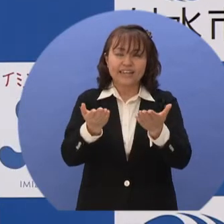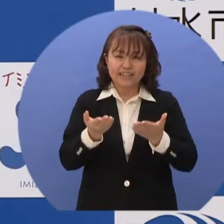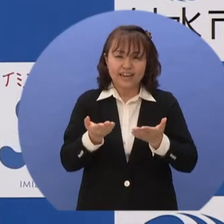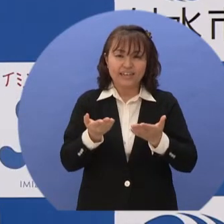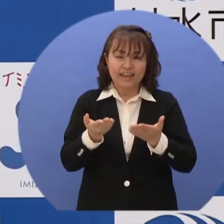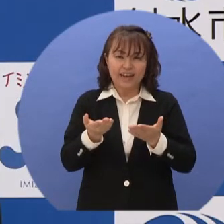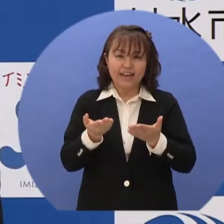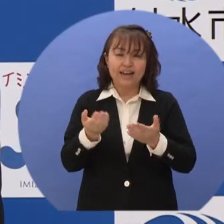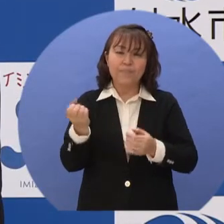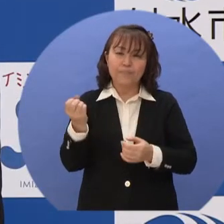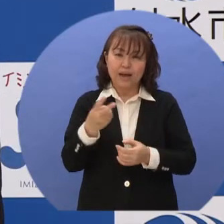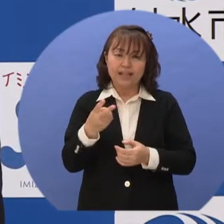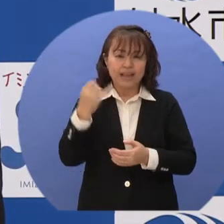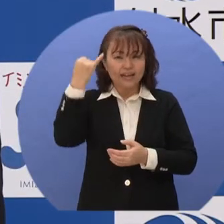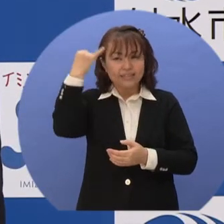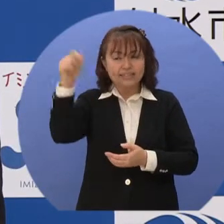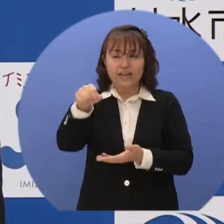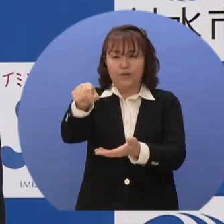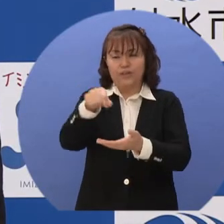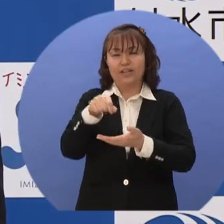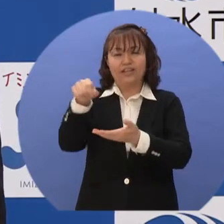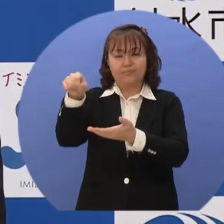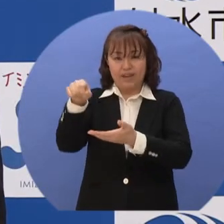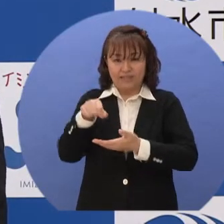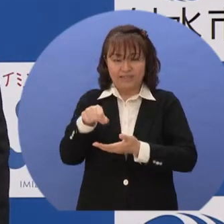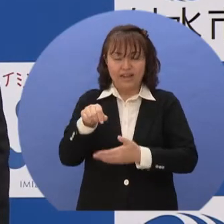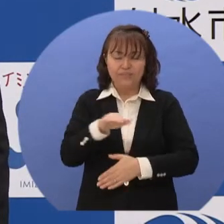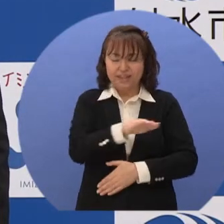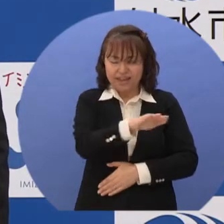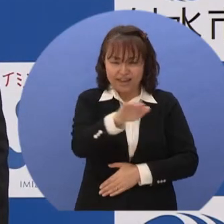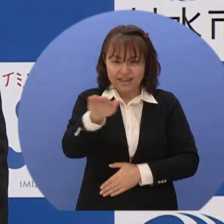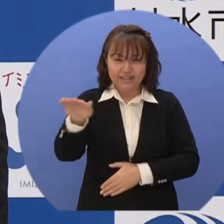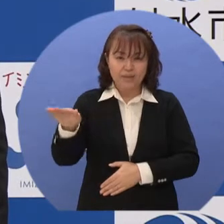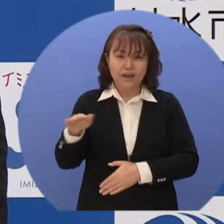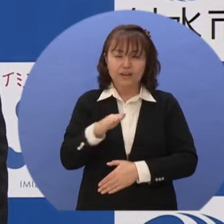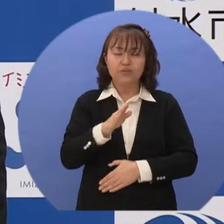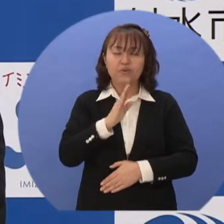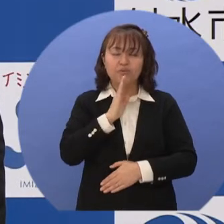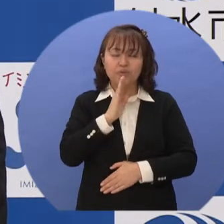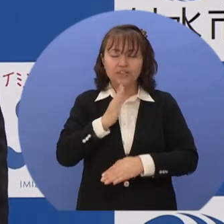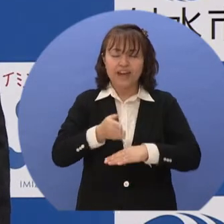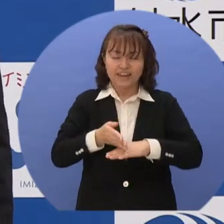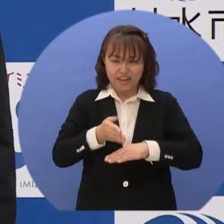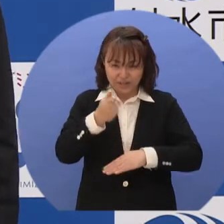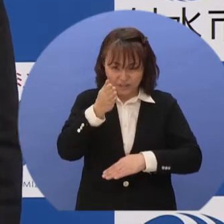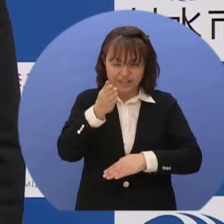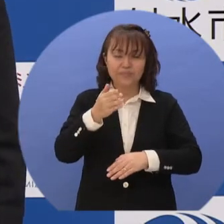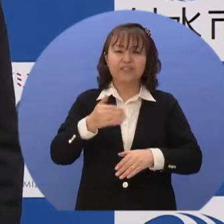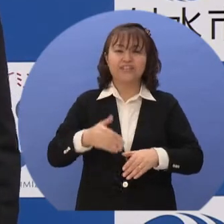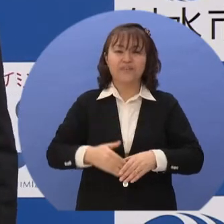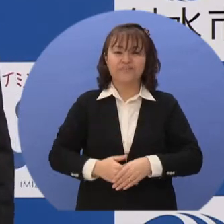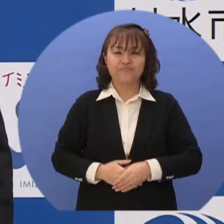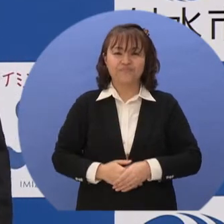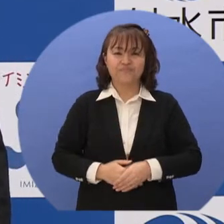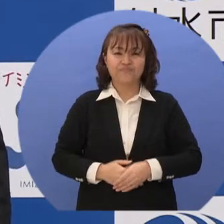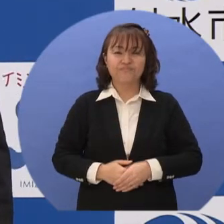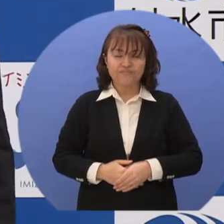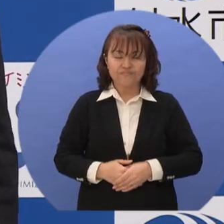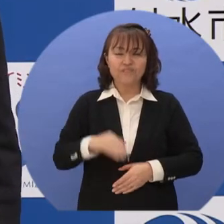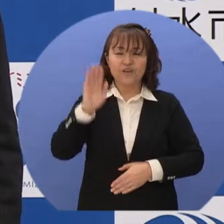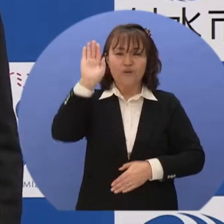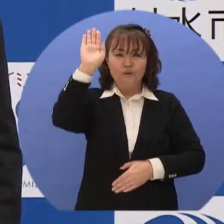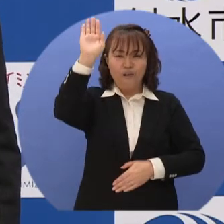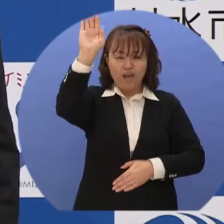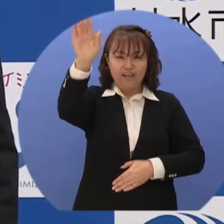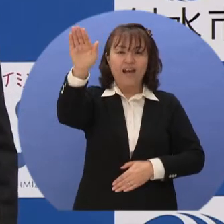いろんなご意見を賜りました皆様に改めてえ感謝申し上げたいと思います本当にありがとうございますえそれぞれですねえ今後の施策